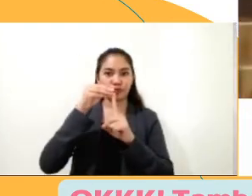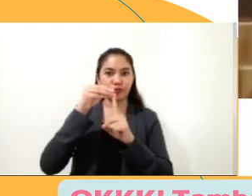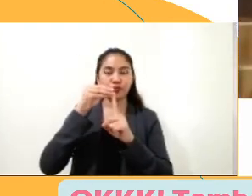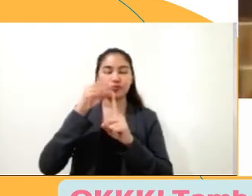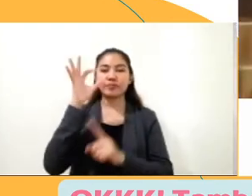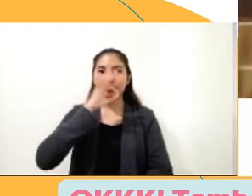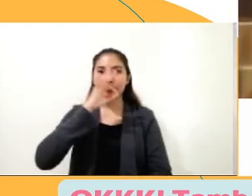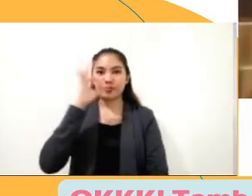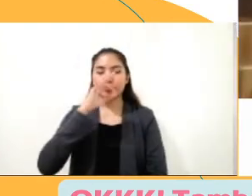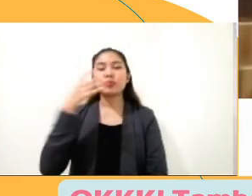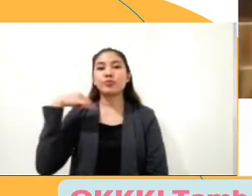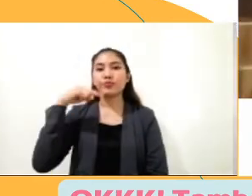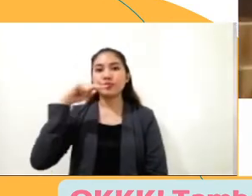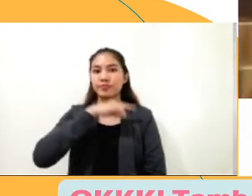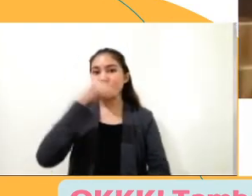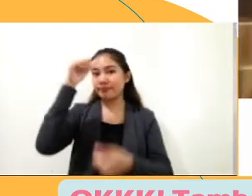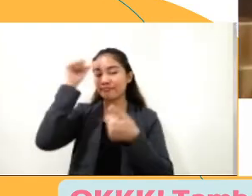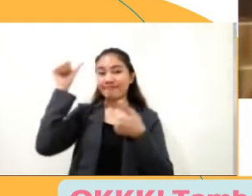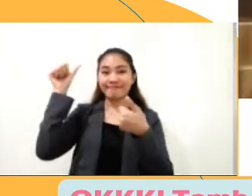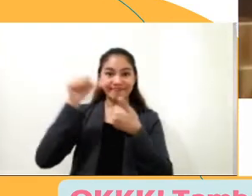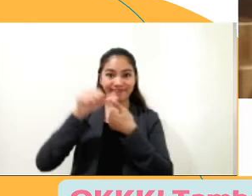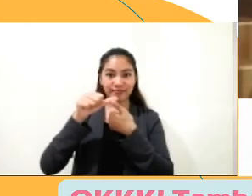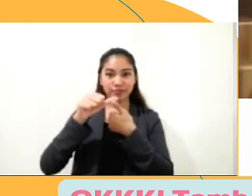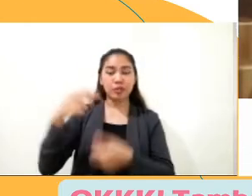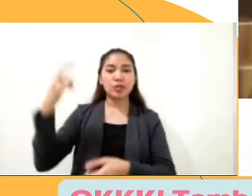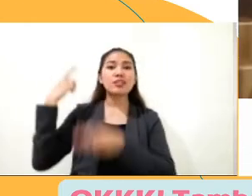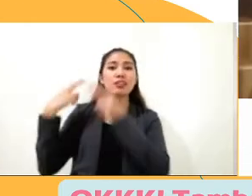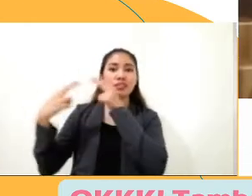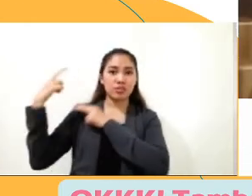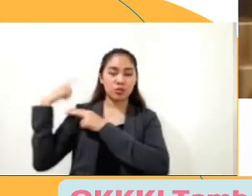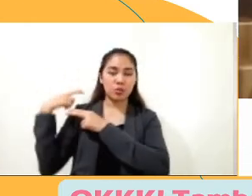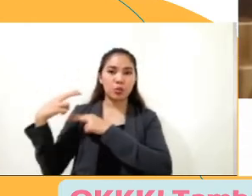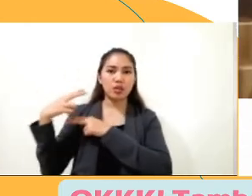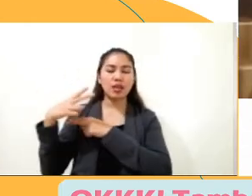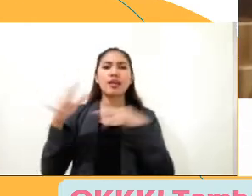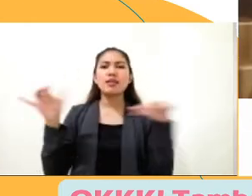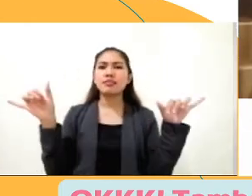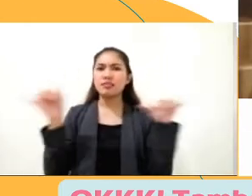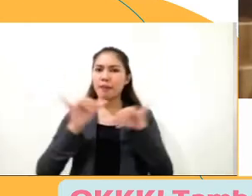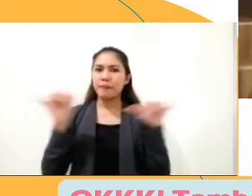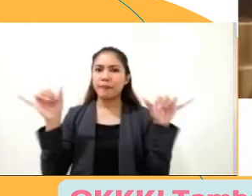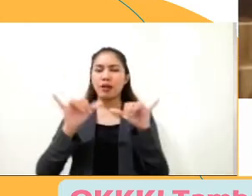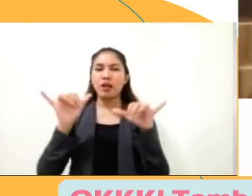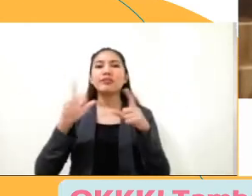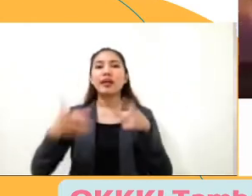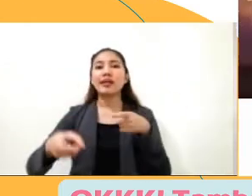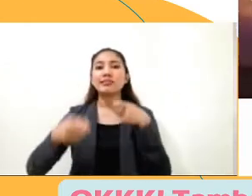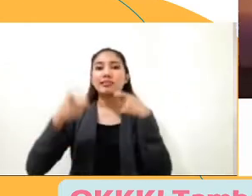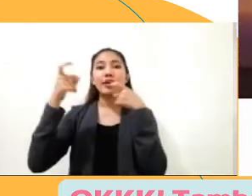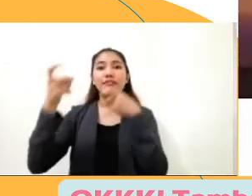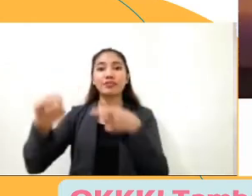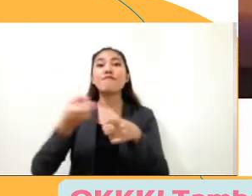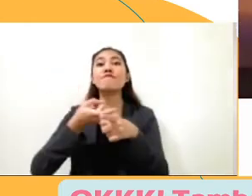Alalahanin din natin ang ating kasaysayan, gayon din ang mga pamana ng nakaraan.